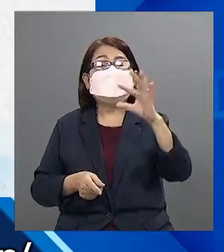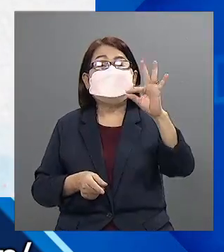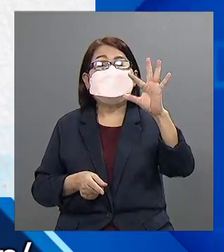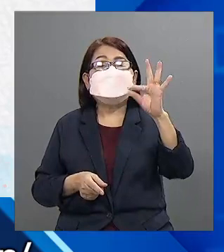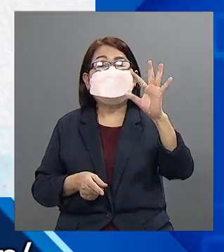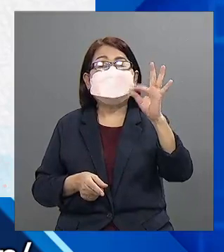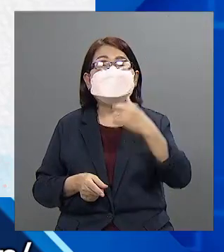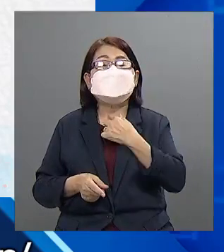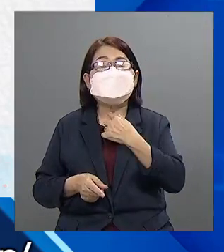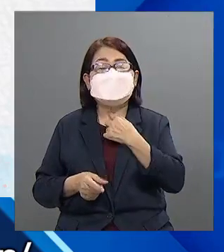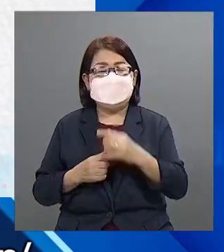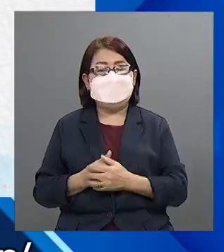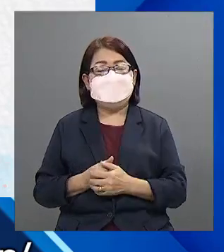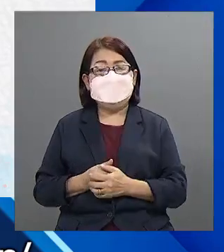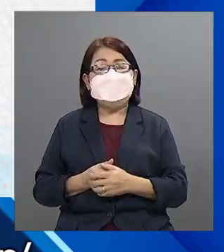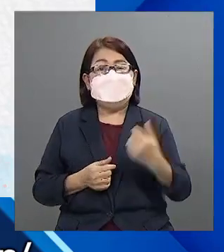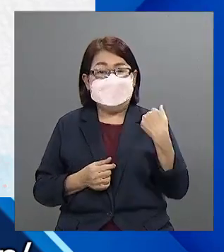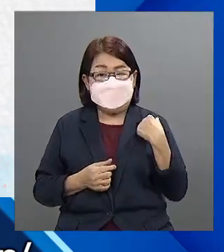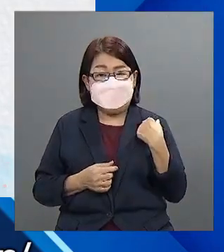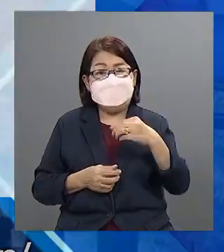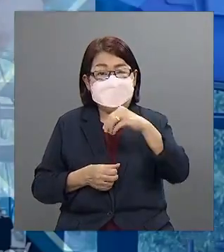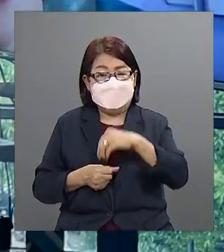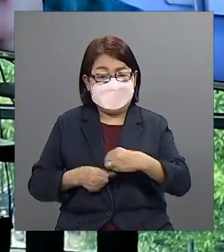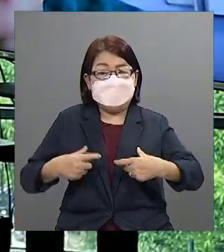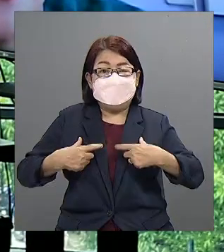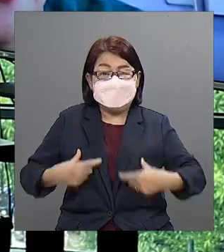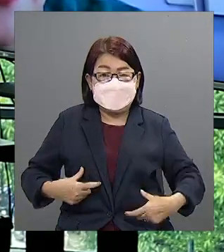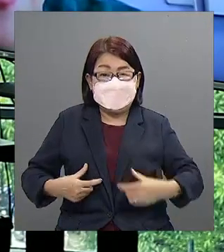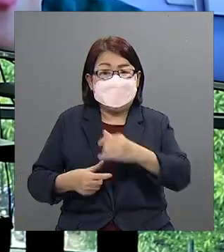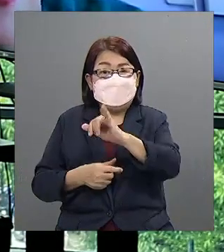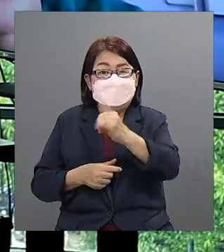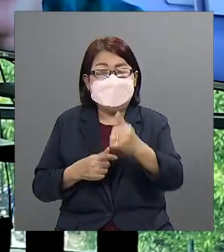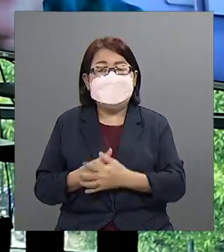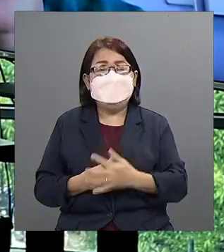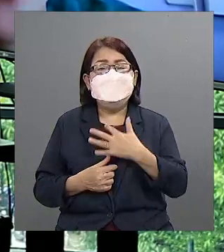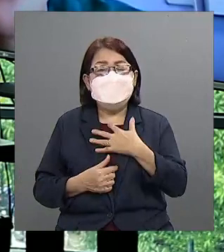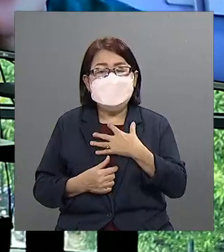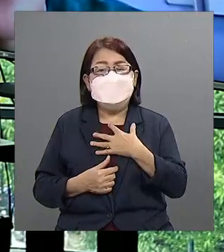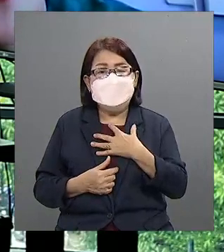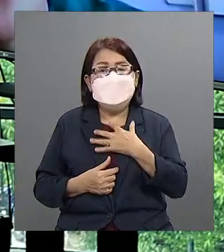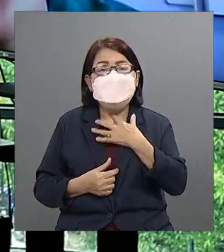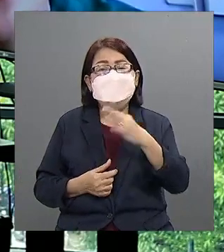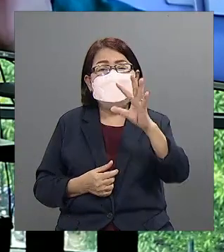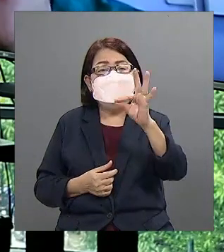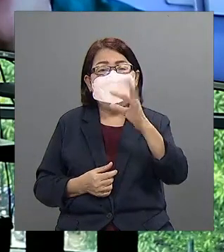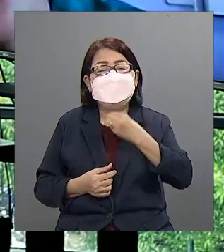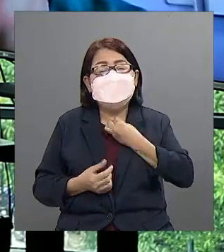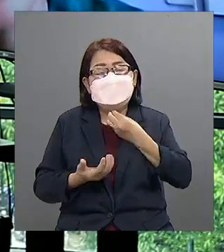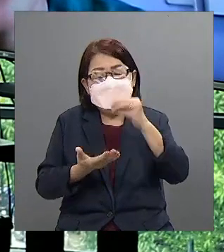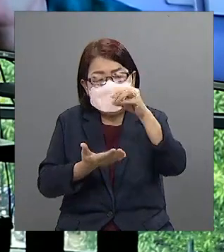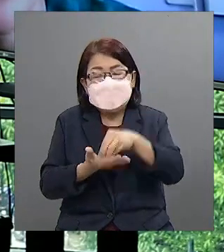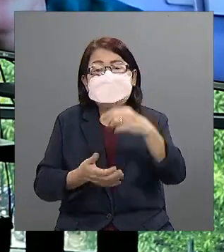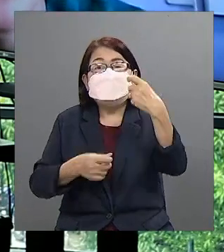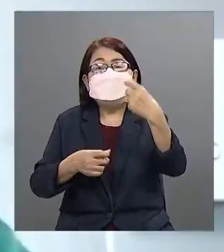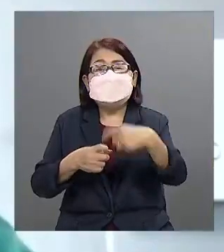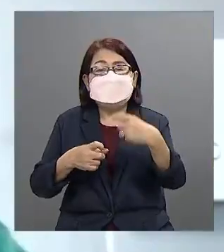ผังผืดที่ปอดหรืออะไรเงี้ยก็อาจจะทำให้คนไข้อ่ะกำจัดเสมหะได้ยากหรือว่ามีเสมหะที่มันเหนียวข้น